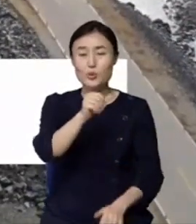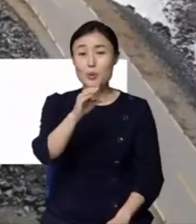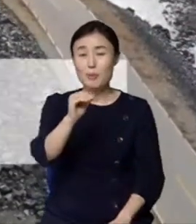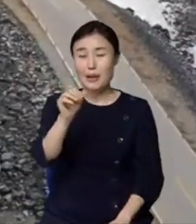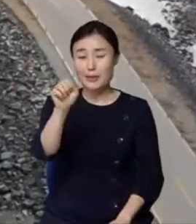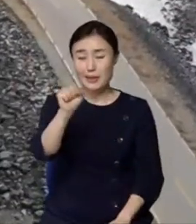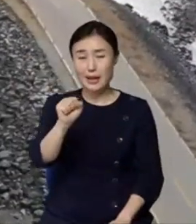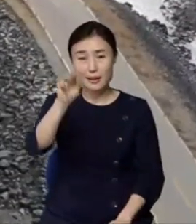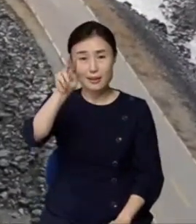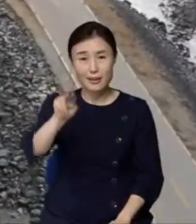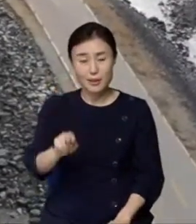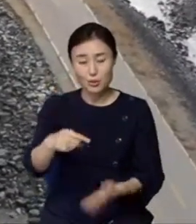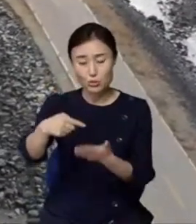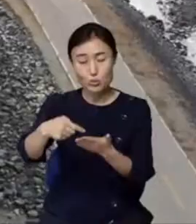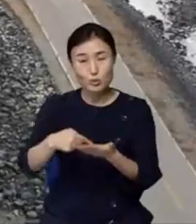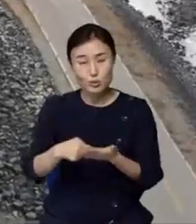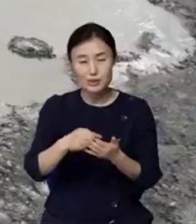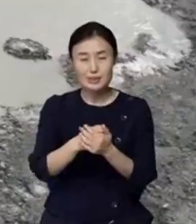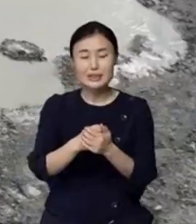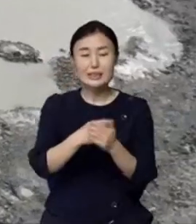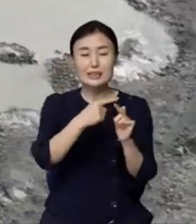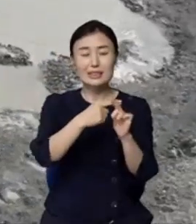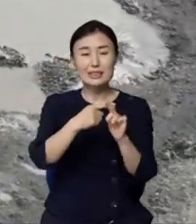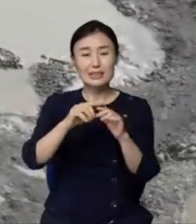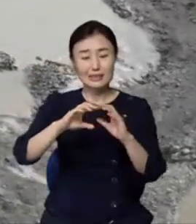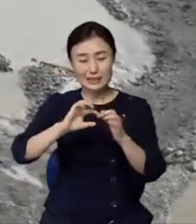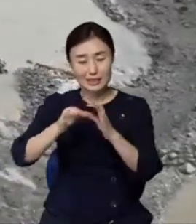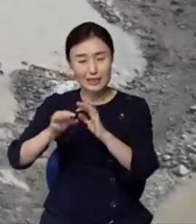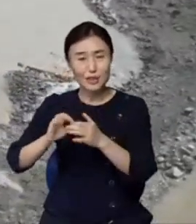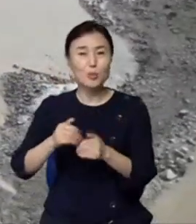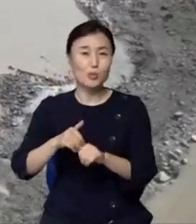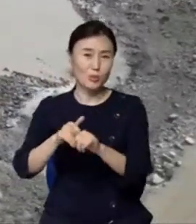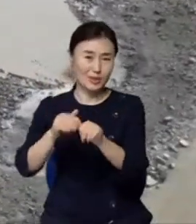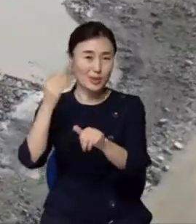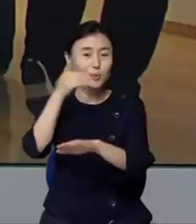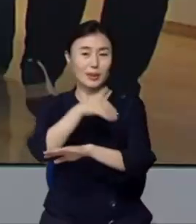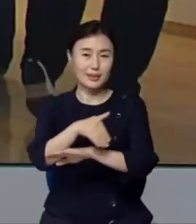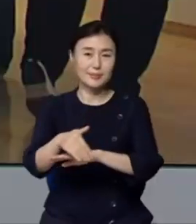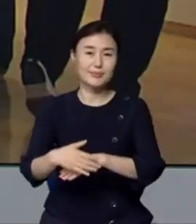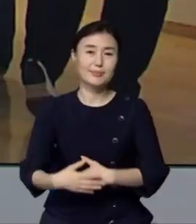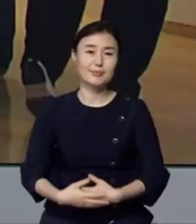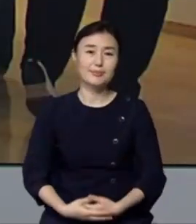수주해 오는 21일 그리스 선사로 인도될 예정입니다.